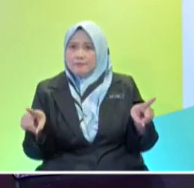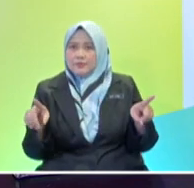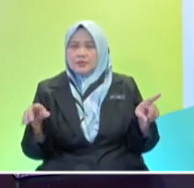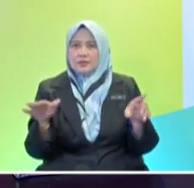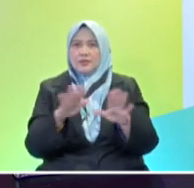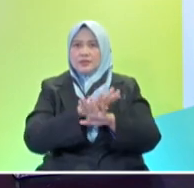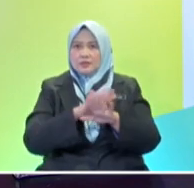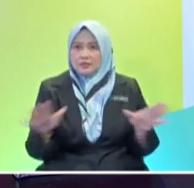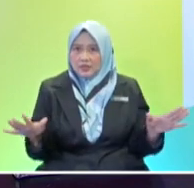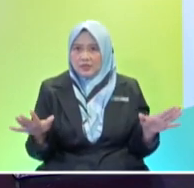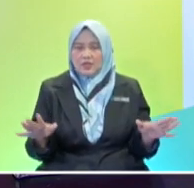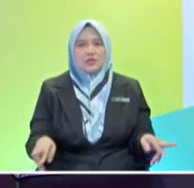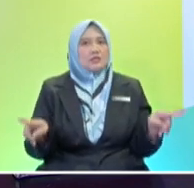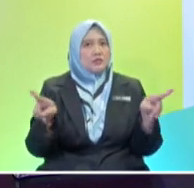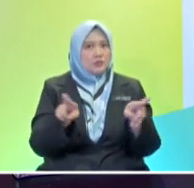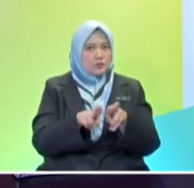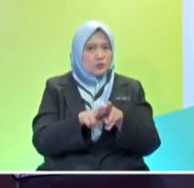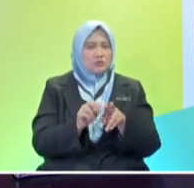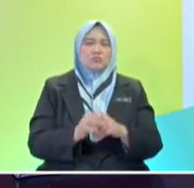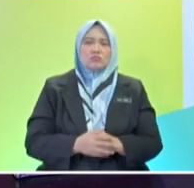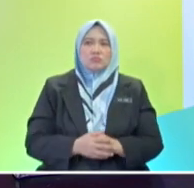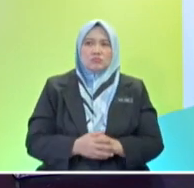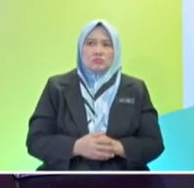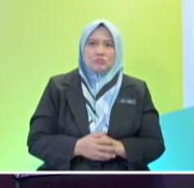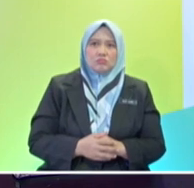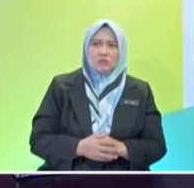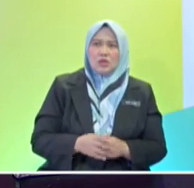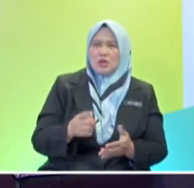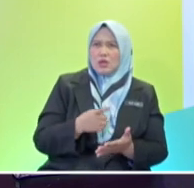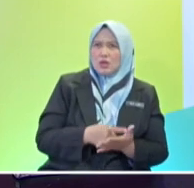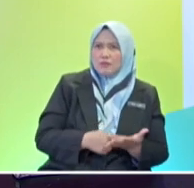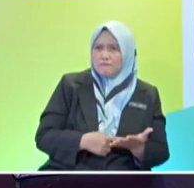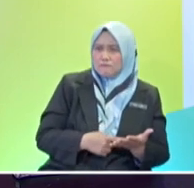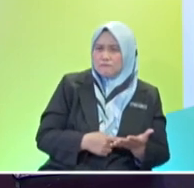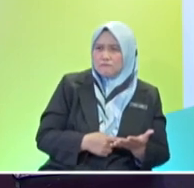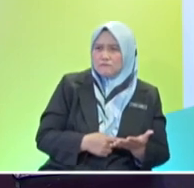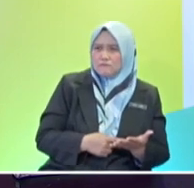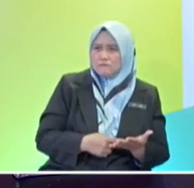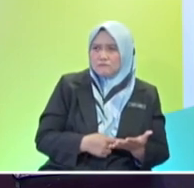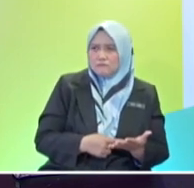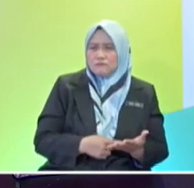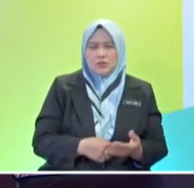Mira mempunyai ciri-ciri badan yang sama dari segi bulu dia? Kalau dari segi bulu,